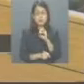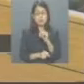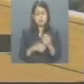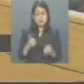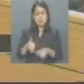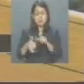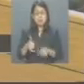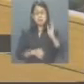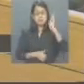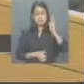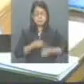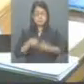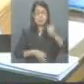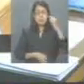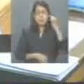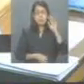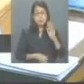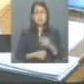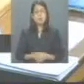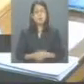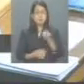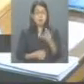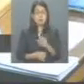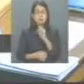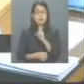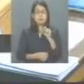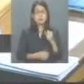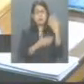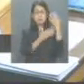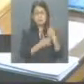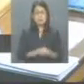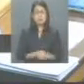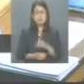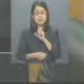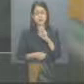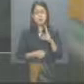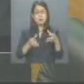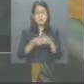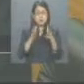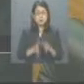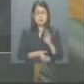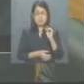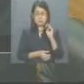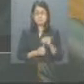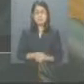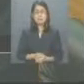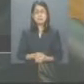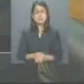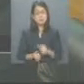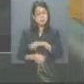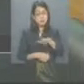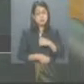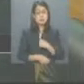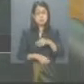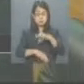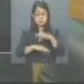ดเห็นโดยส่วนใหญ่ยังคงเป็นสสพรรคประชาธิปัตย์สว.กลุ่ม40ในฐานะกรรมาธิการเสียงข้างน้อยที่ขอแปรยติไ